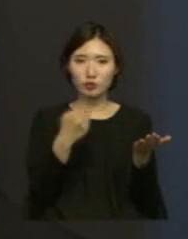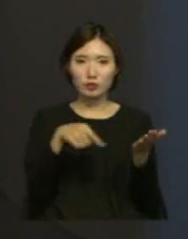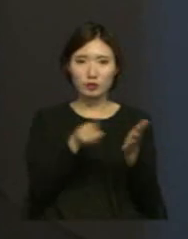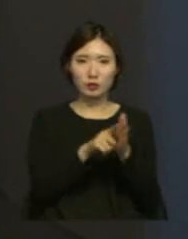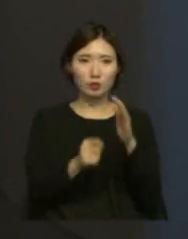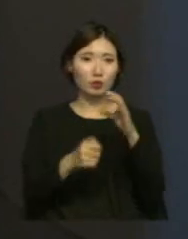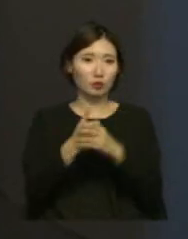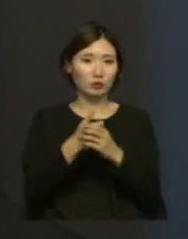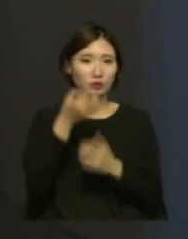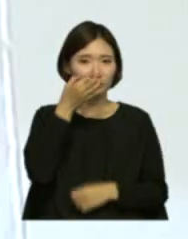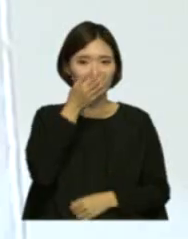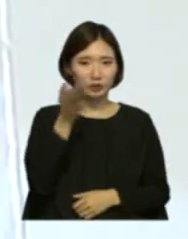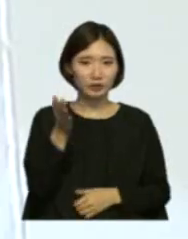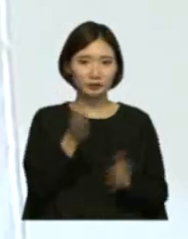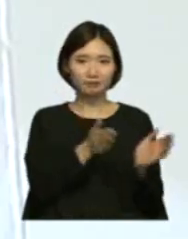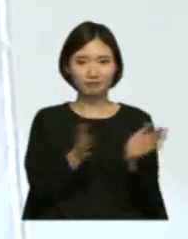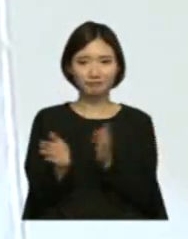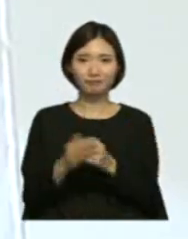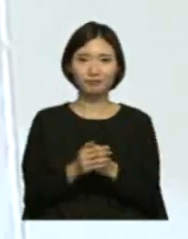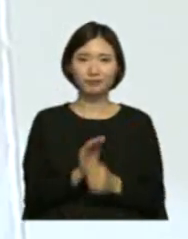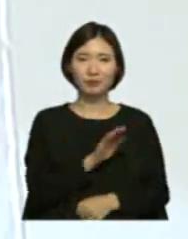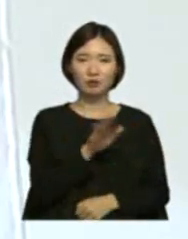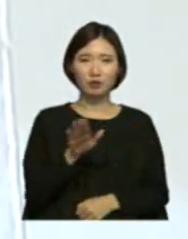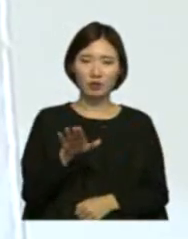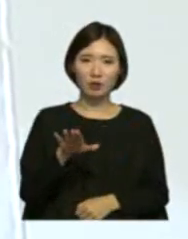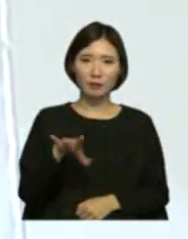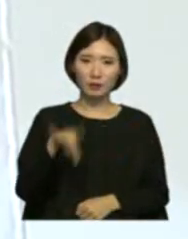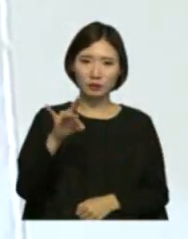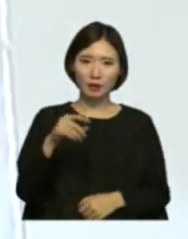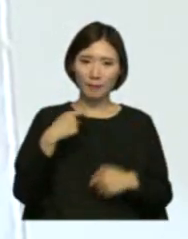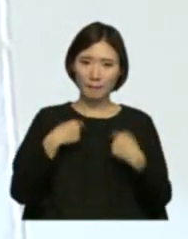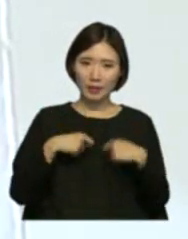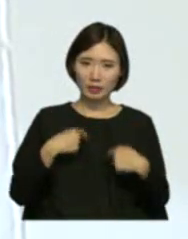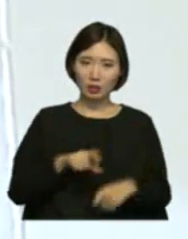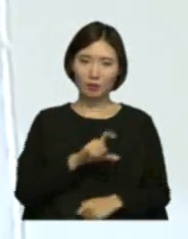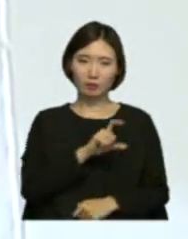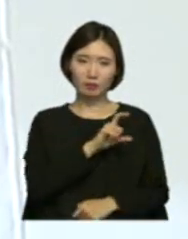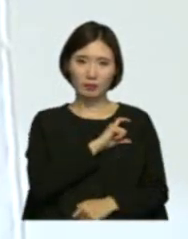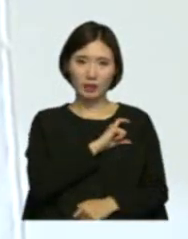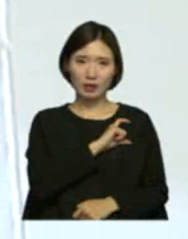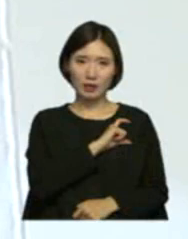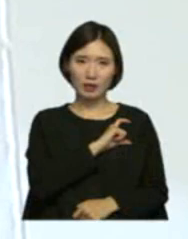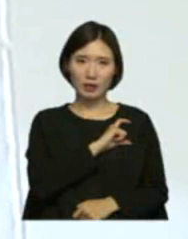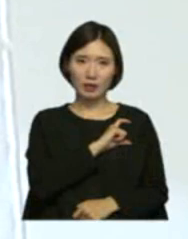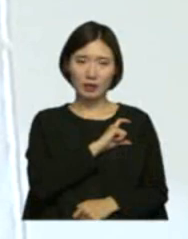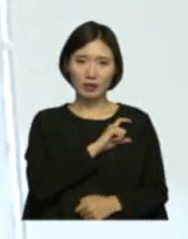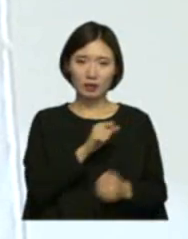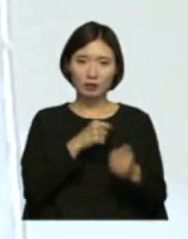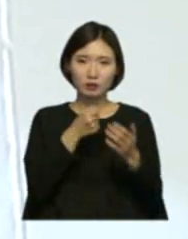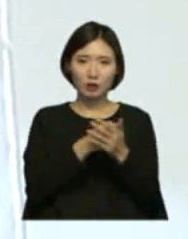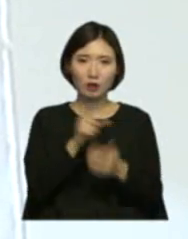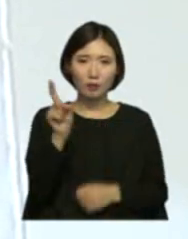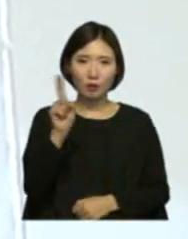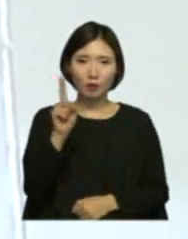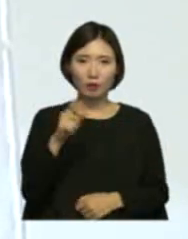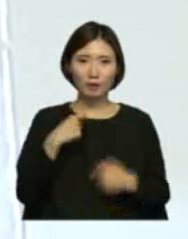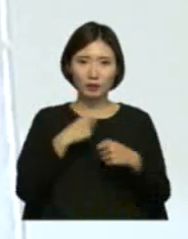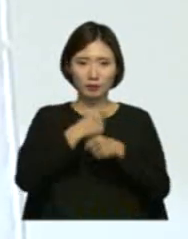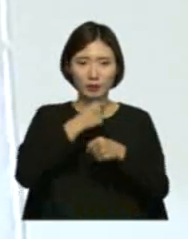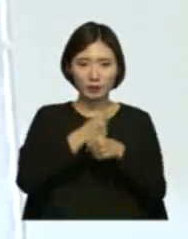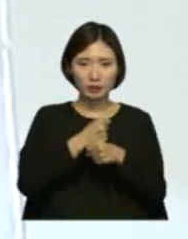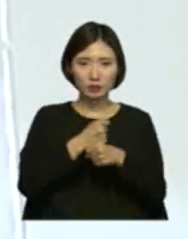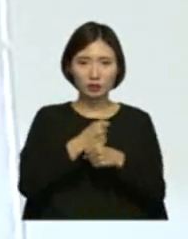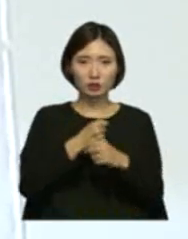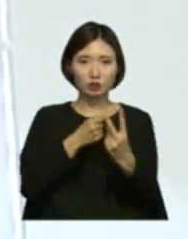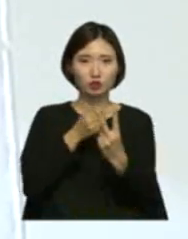이색 전시회를 마련했습니다. 저희가 일단 패션 메이커라고 명명한 이유가 패션을 만드는 게